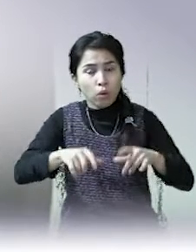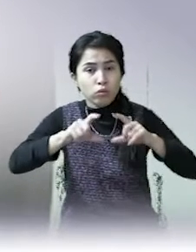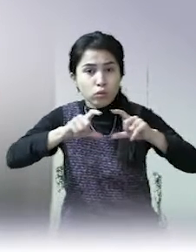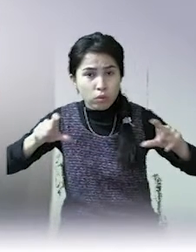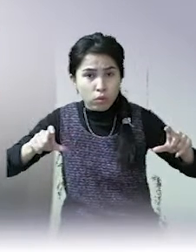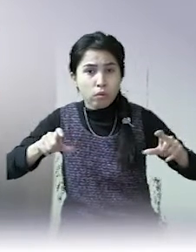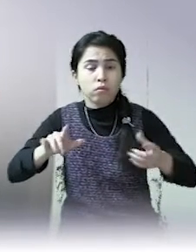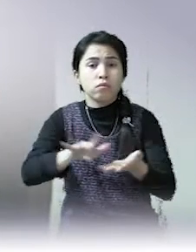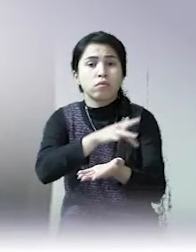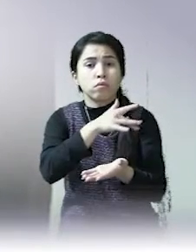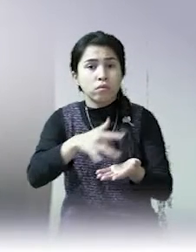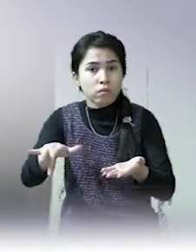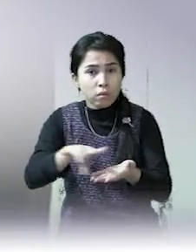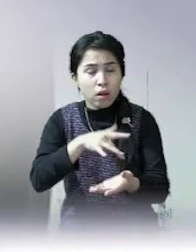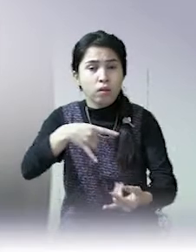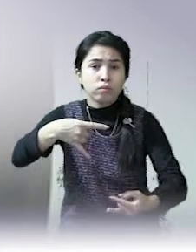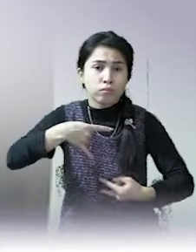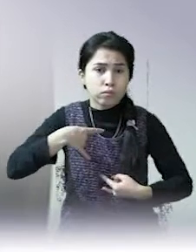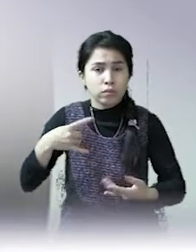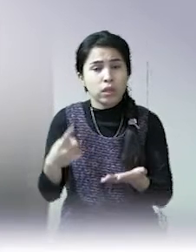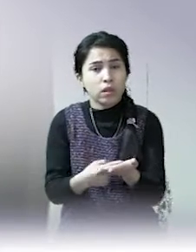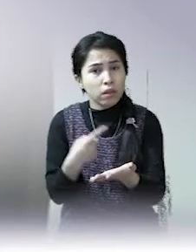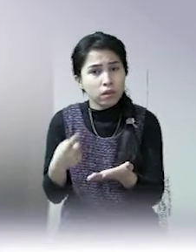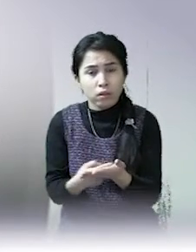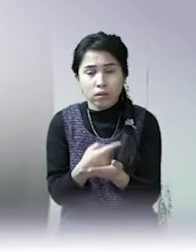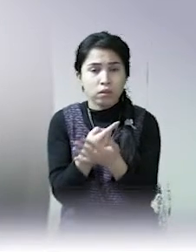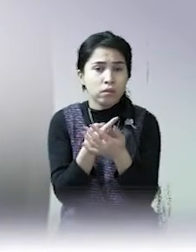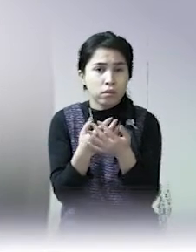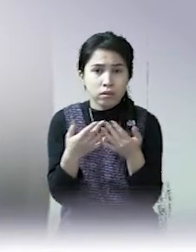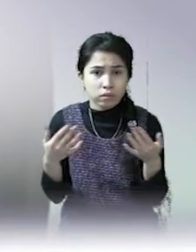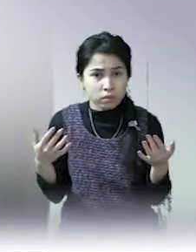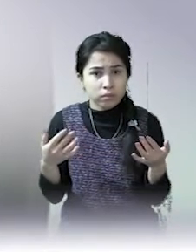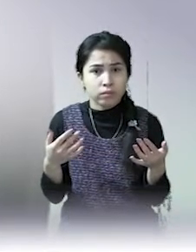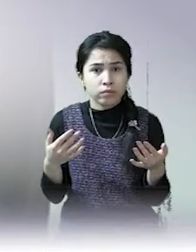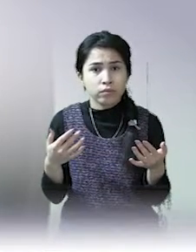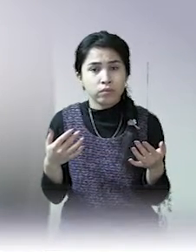арыз түспек, мынау жасалған жағдай көмектің көлемінен